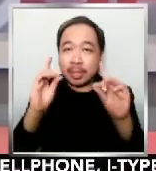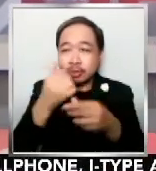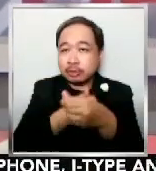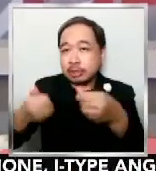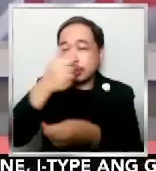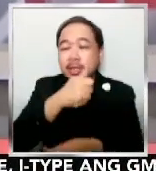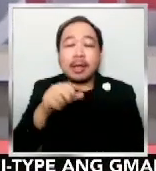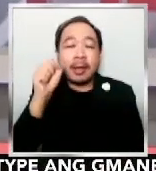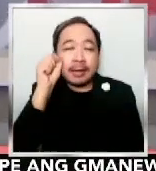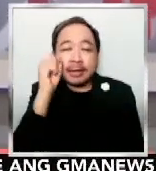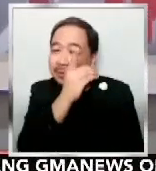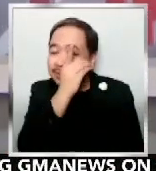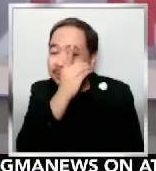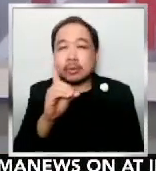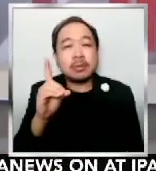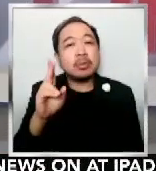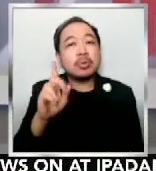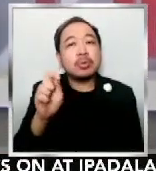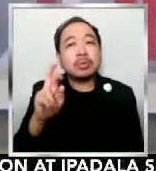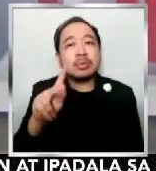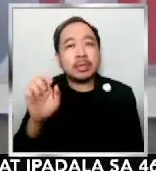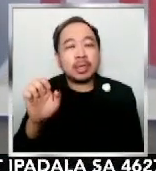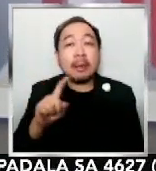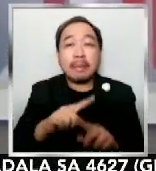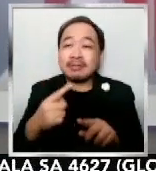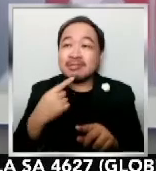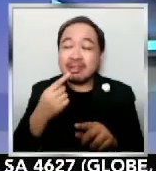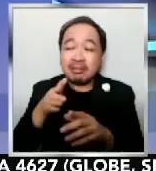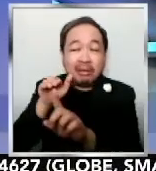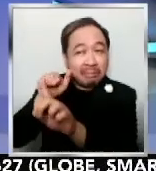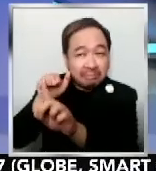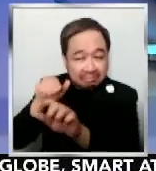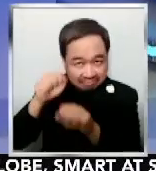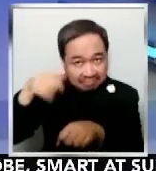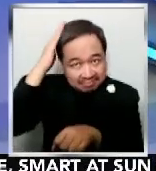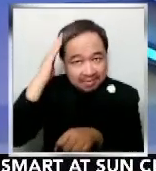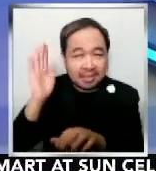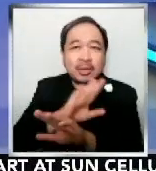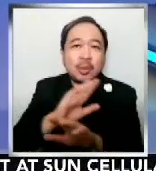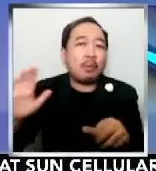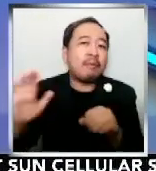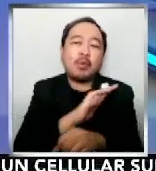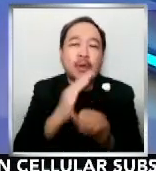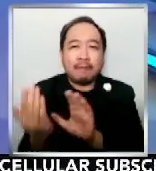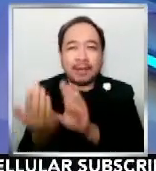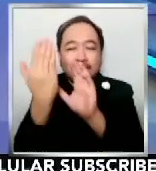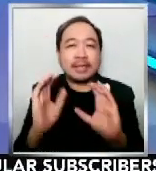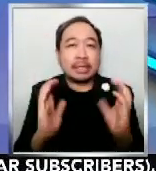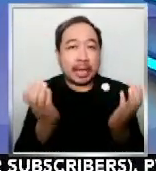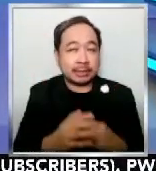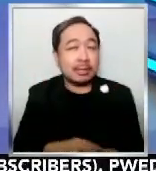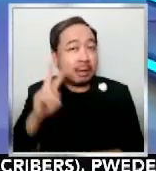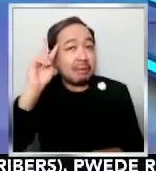huwag munang gawing mandatory ang full implementation ng face-to-face classes. Bukas naman daw ang Vice Presidente sa